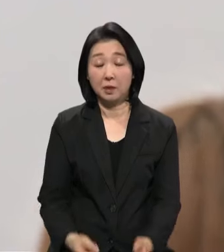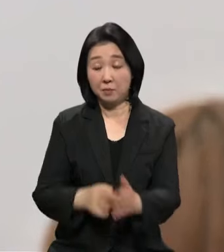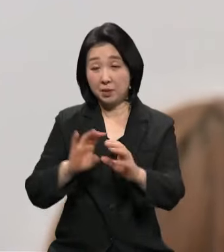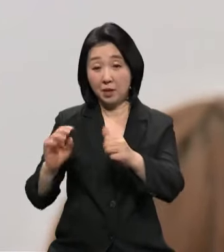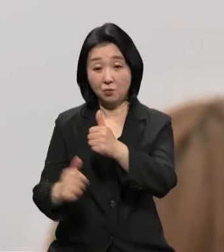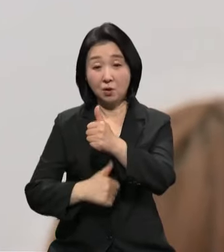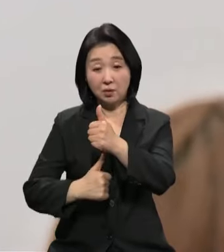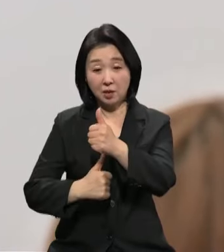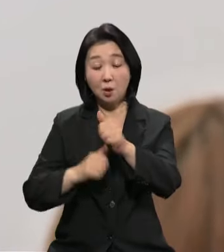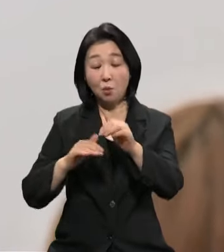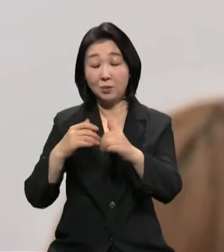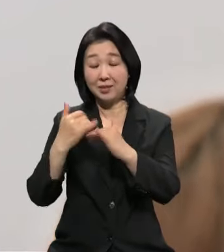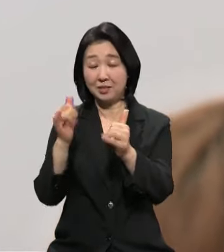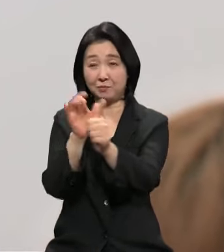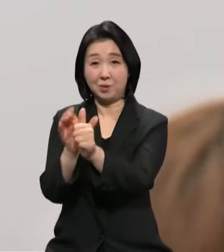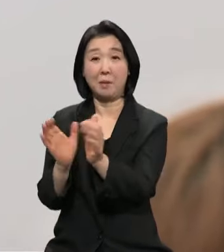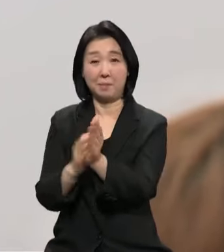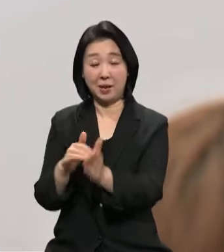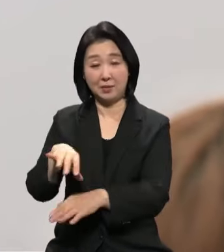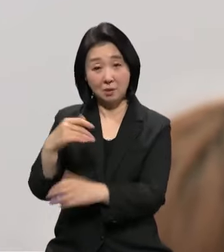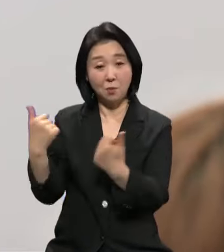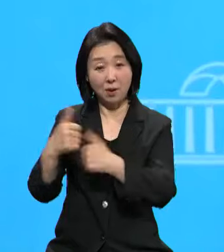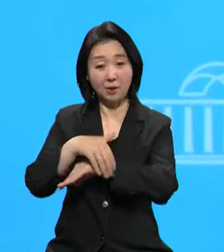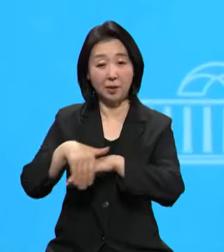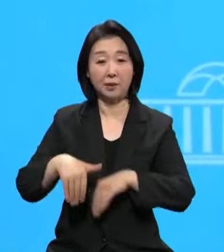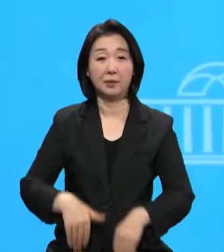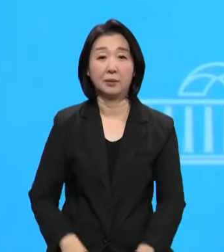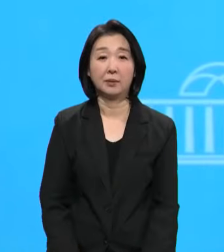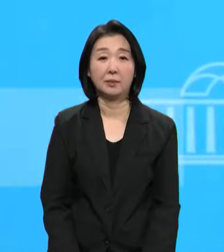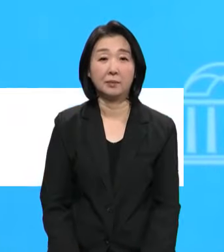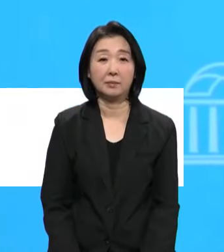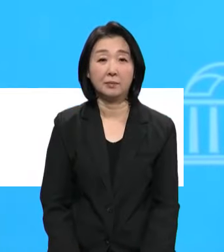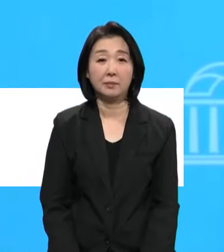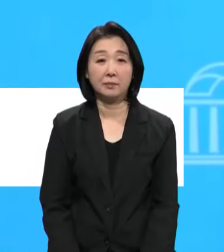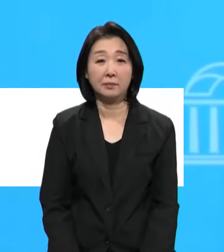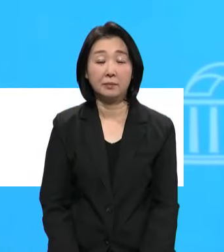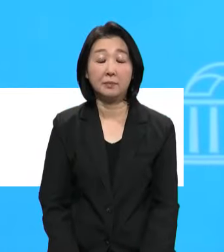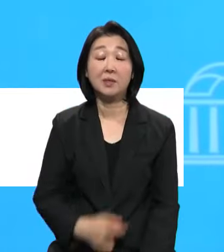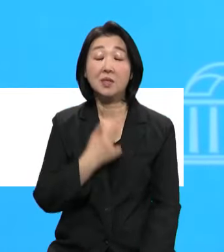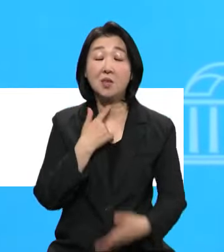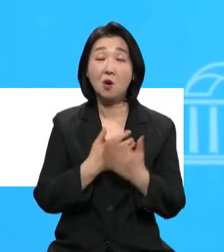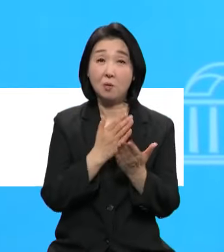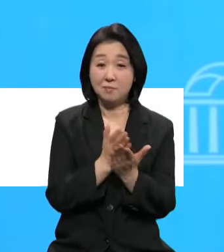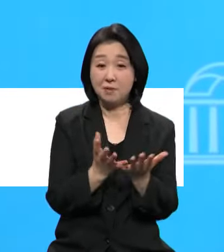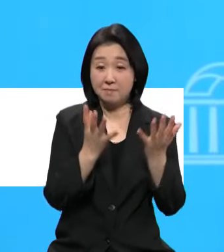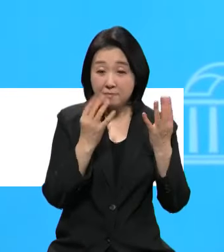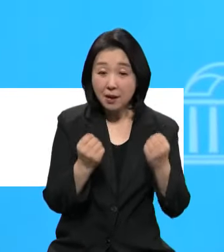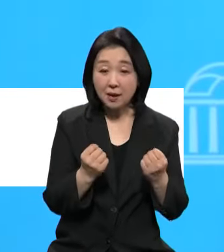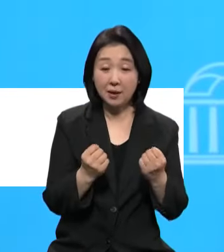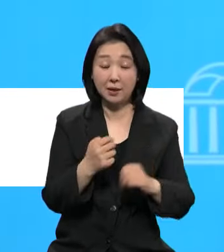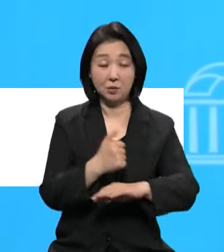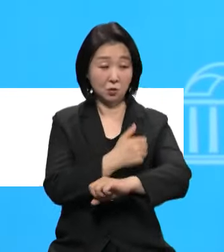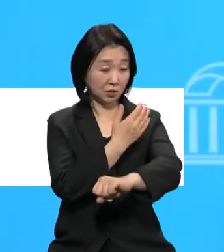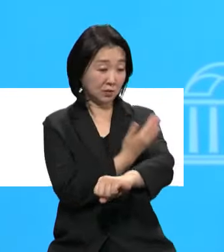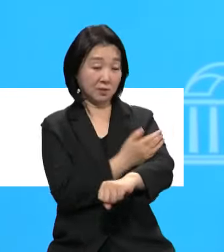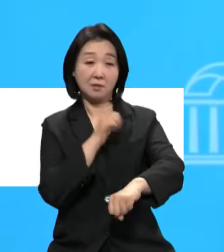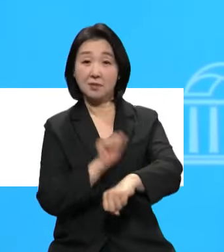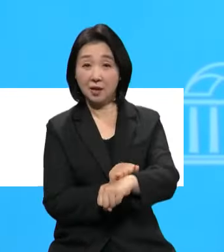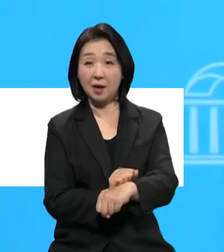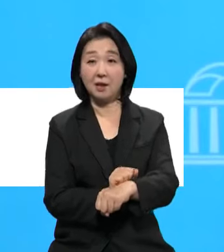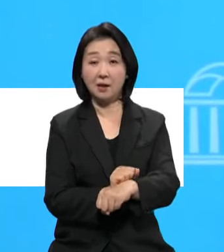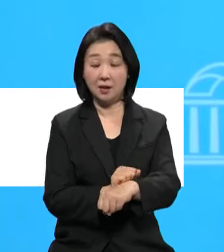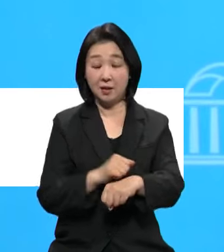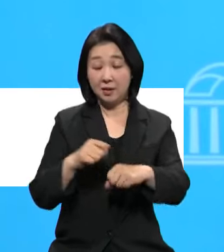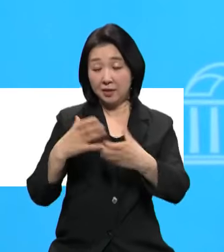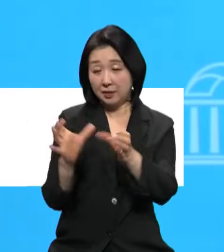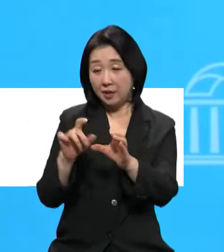오늘 이들을 임명하고 첫 회의를 엽니다 다양한 경험을 갖춘 능력 있고 당내외 소통이